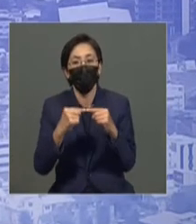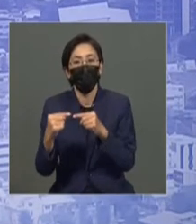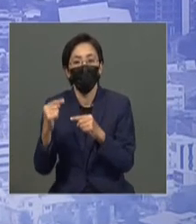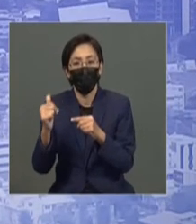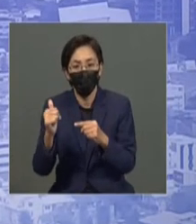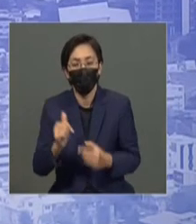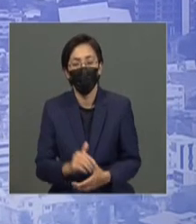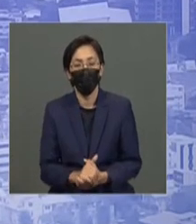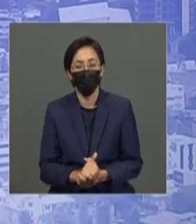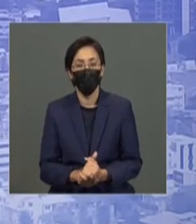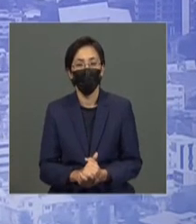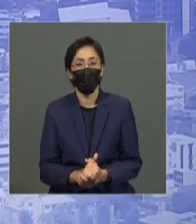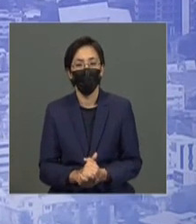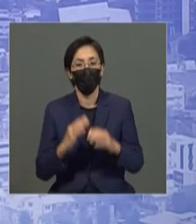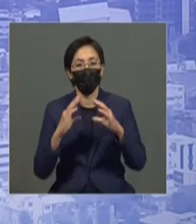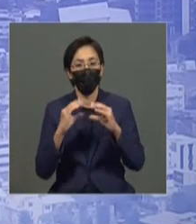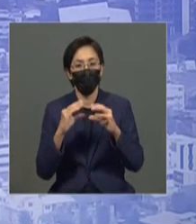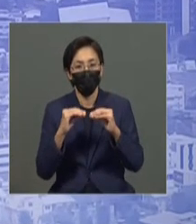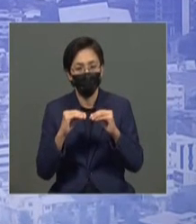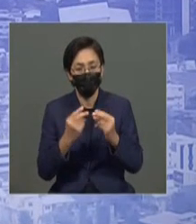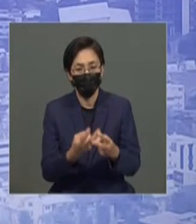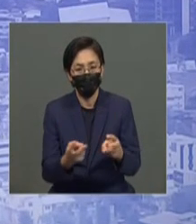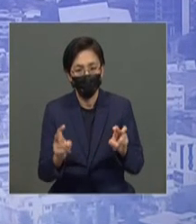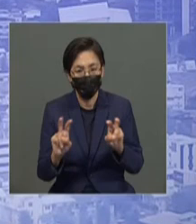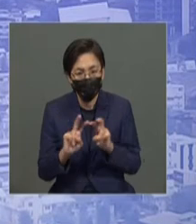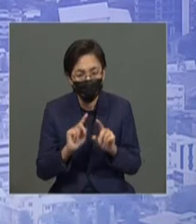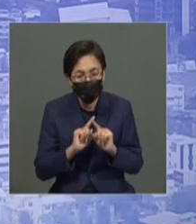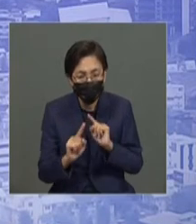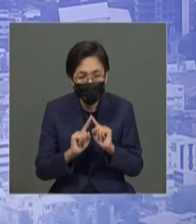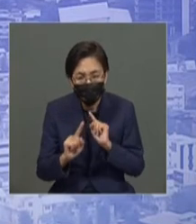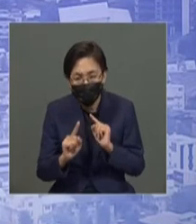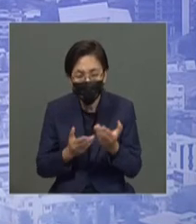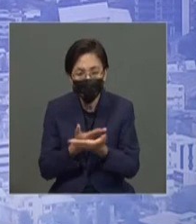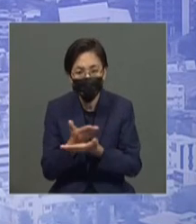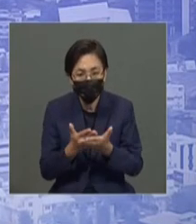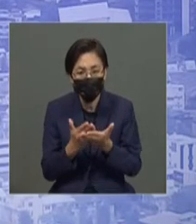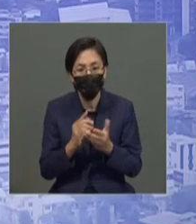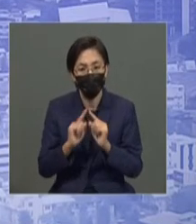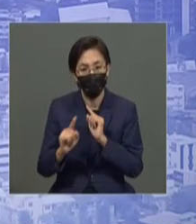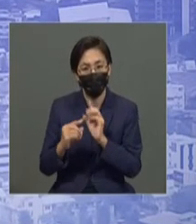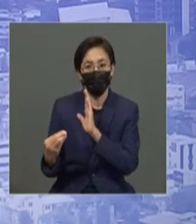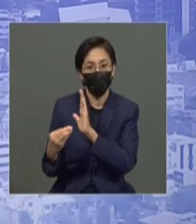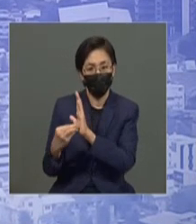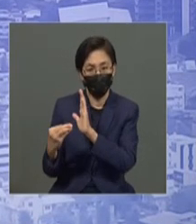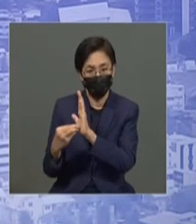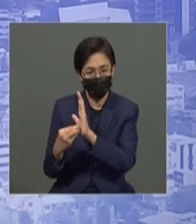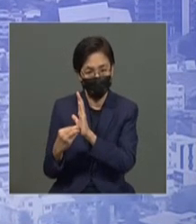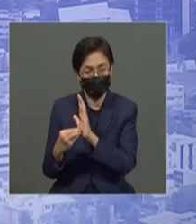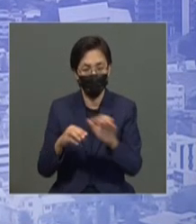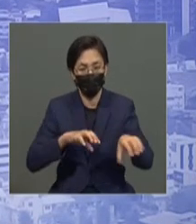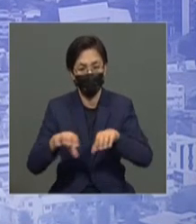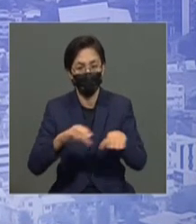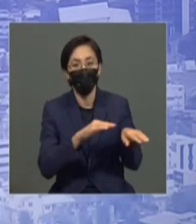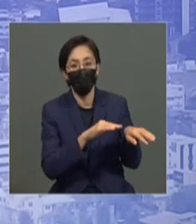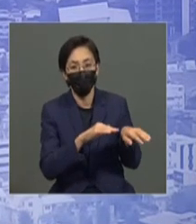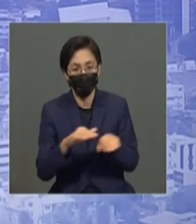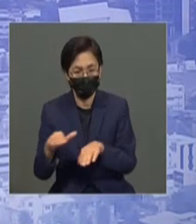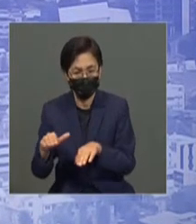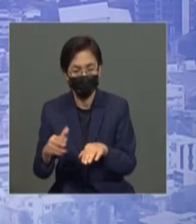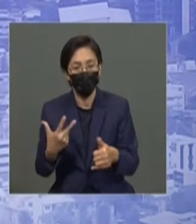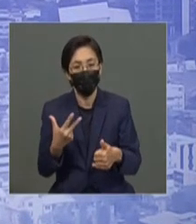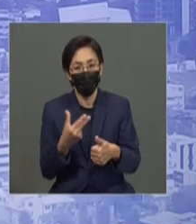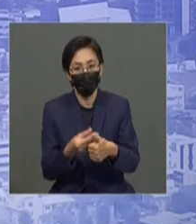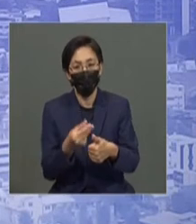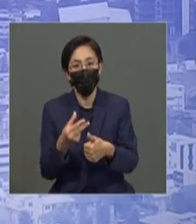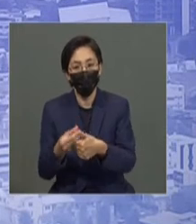ะนั้นในที่ประชุมมีการพูดคุยกับกทม.ในเรื่องของการเตรียมความพร้อมการ